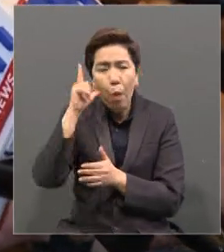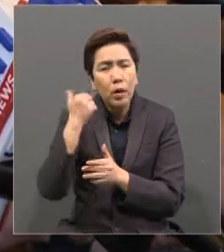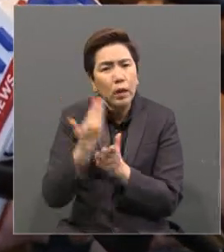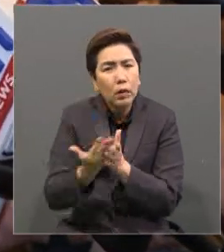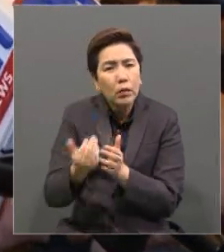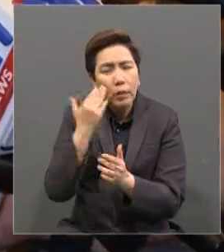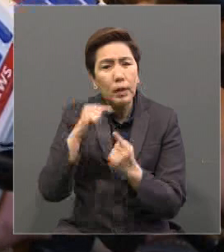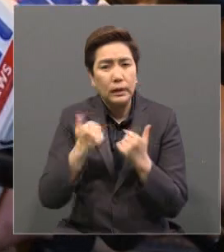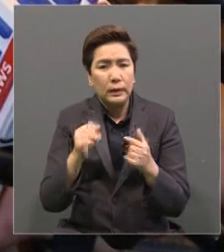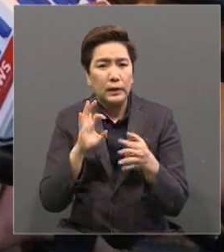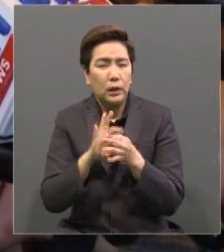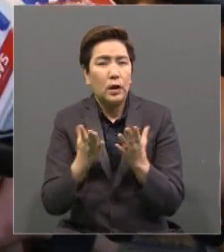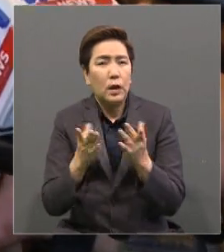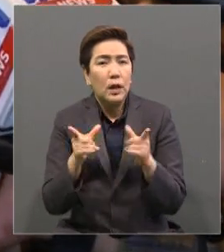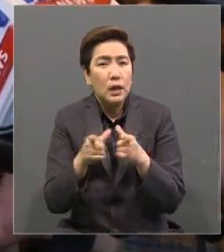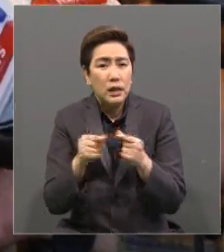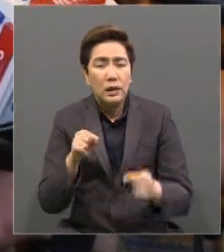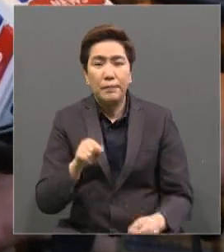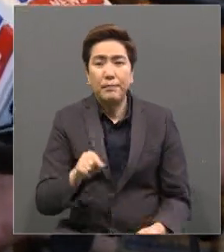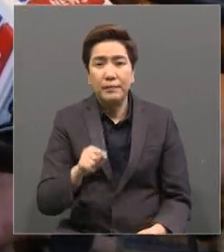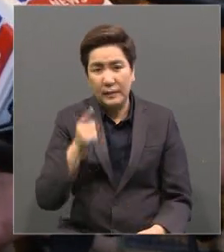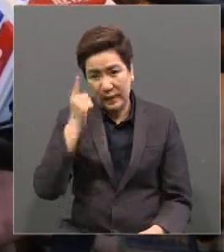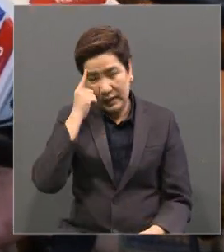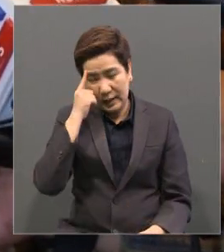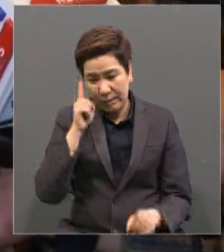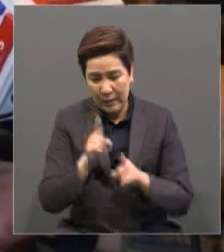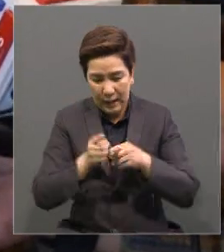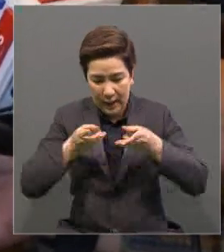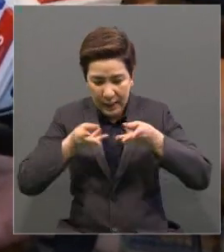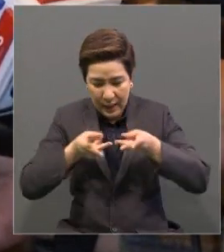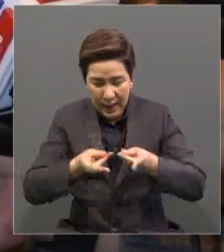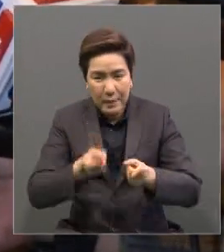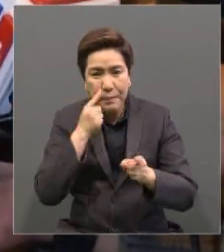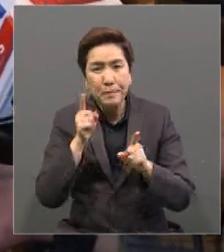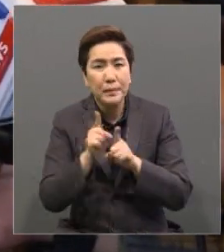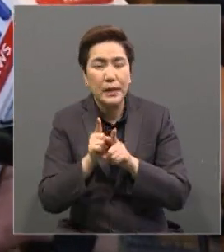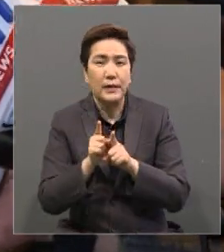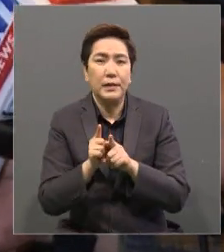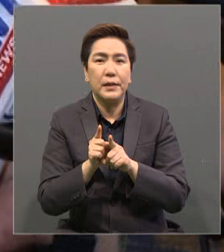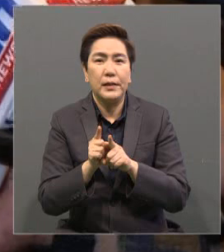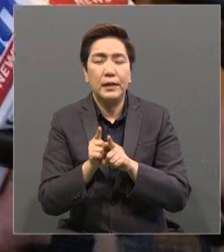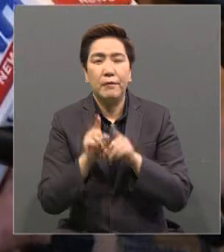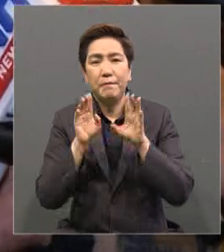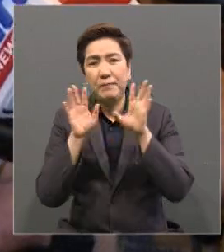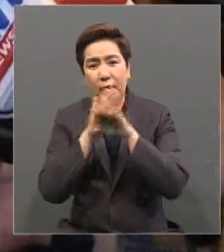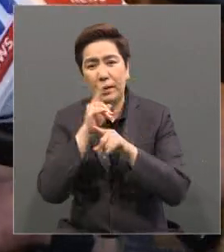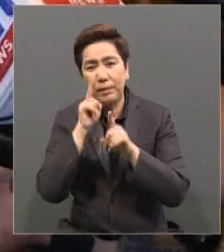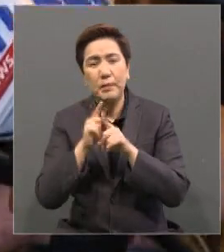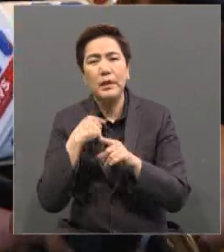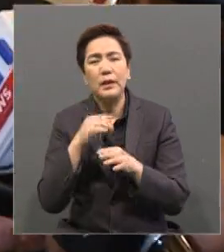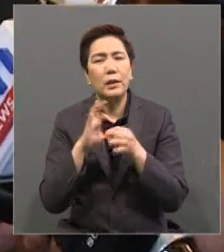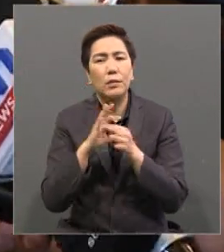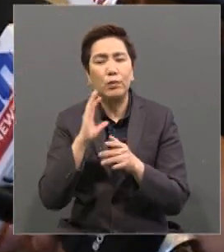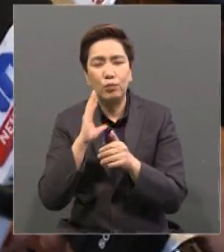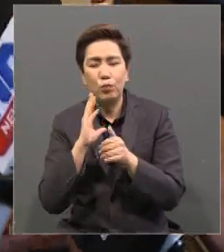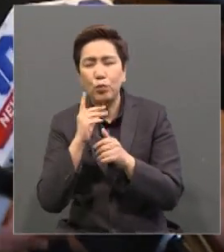ษณะที่มาน่าจะมีการคือรายละเอียดเนี่ยเหมือนกับว่ามาเพื่อที่จะมามีเรื่องชู้สาวด้วยนะครับ